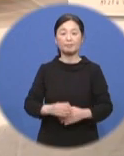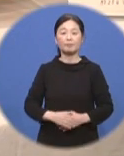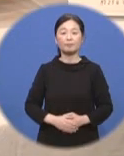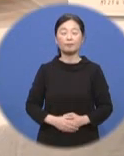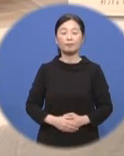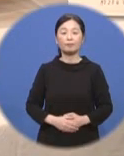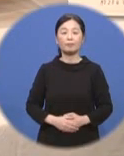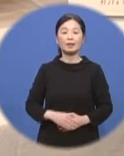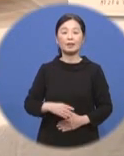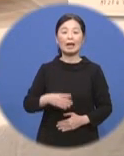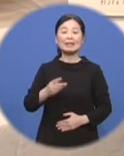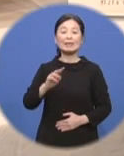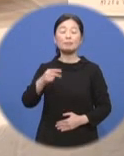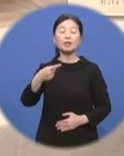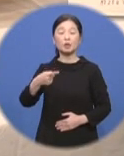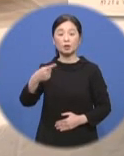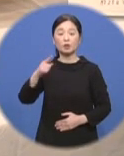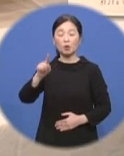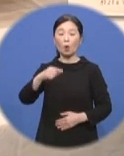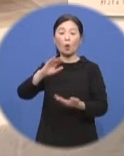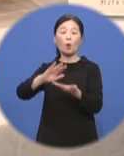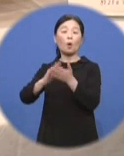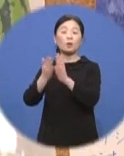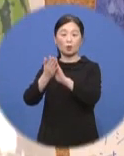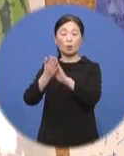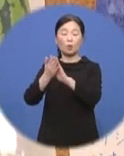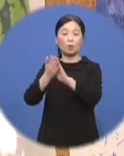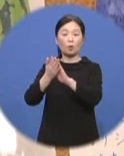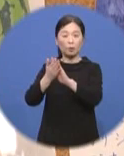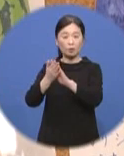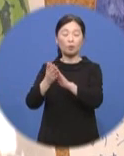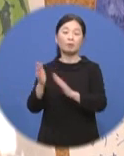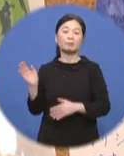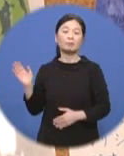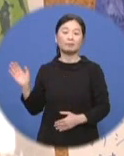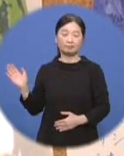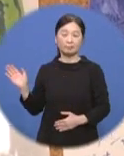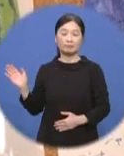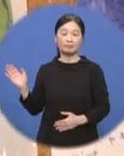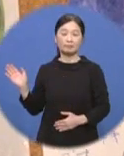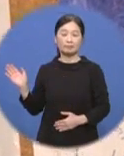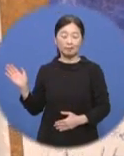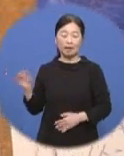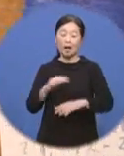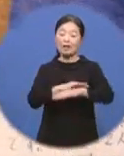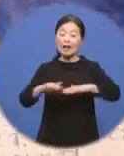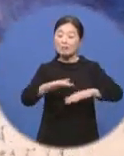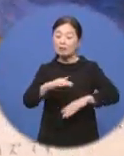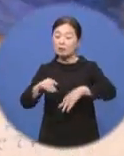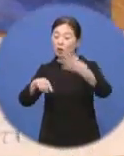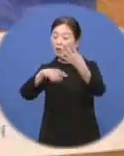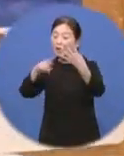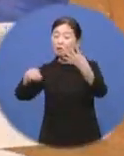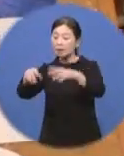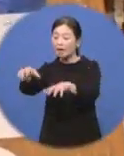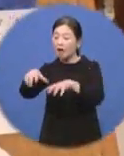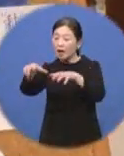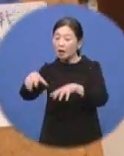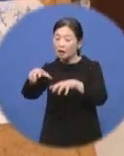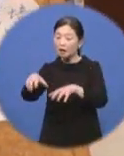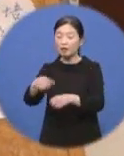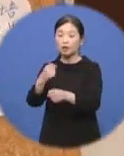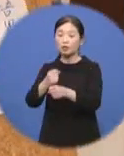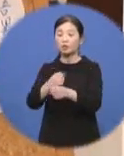君野町の古田農園が海抜およそ400メートルの畑で栽培している小玉スイカ独り占めセ